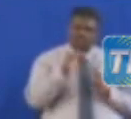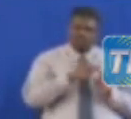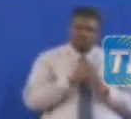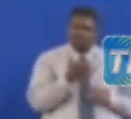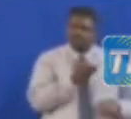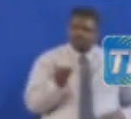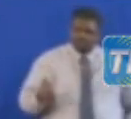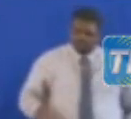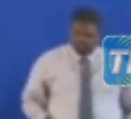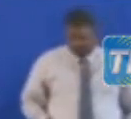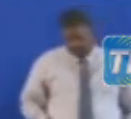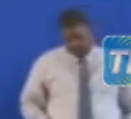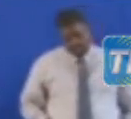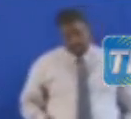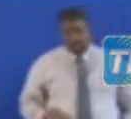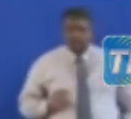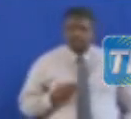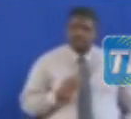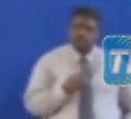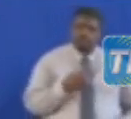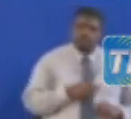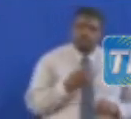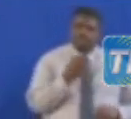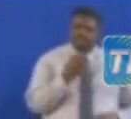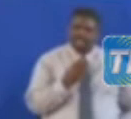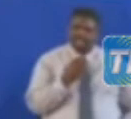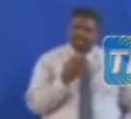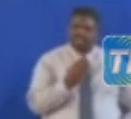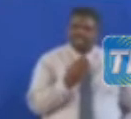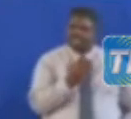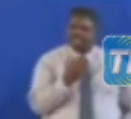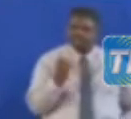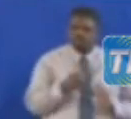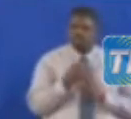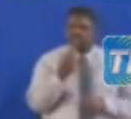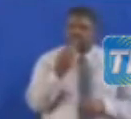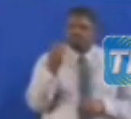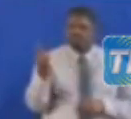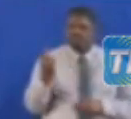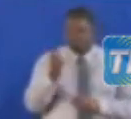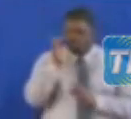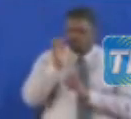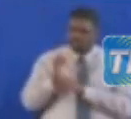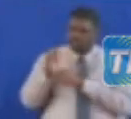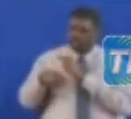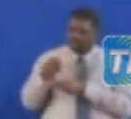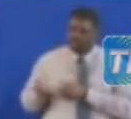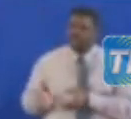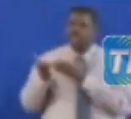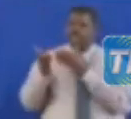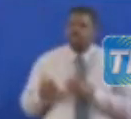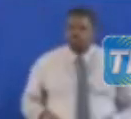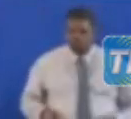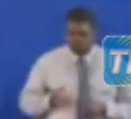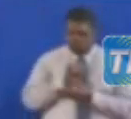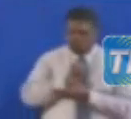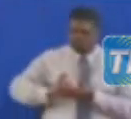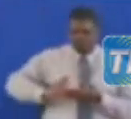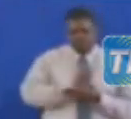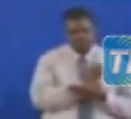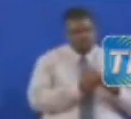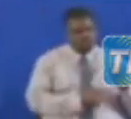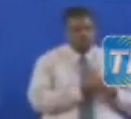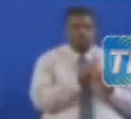matumizi mengineyo, na shilingi bilioni 454.41 ni kwa ajili ya miradi ya maendeleo. Mgawanyo huu unatokana